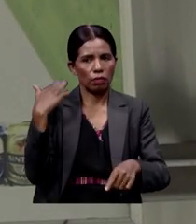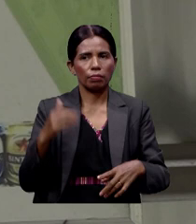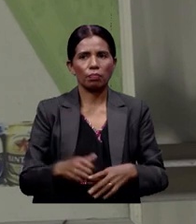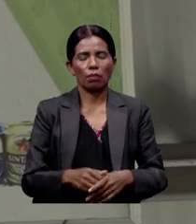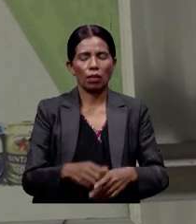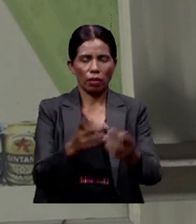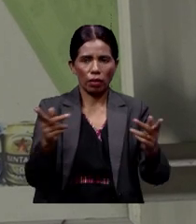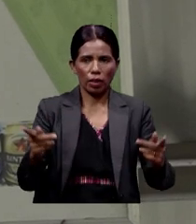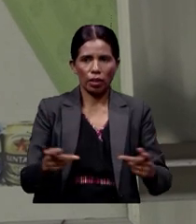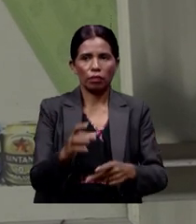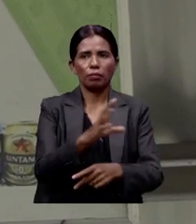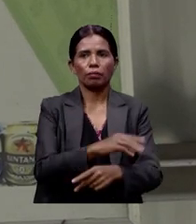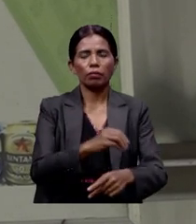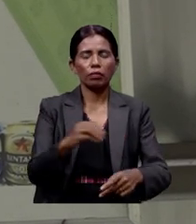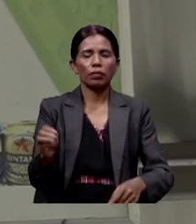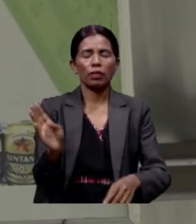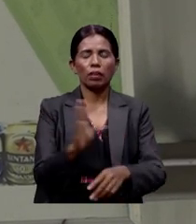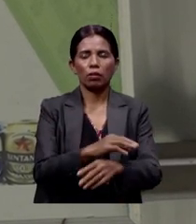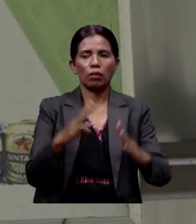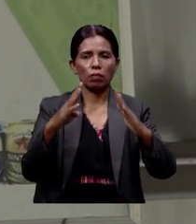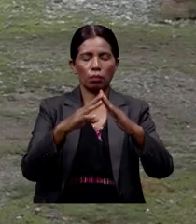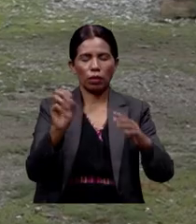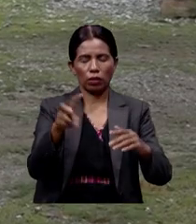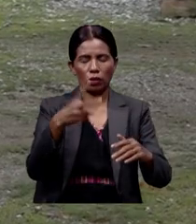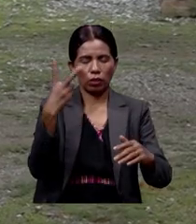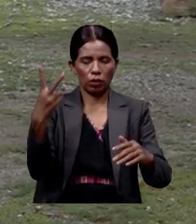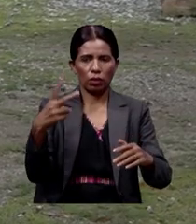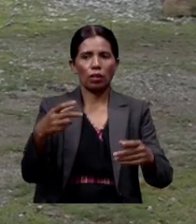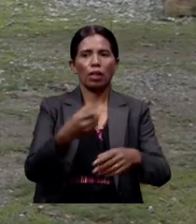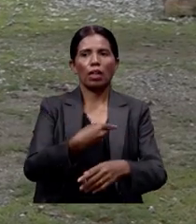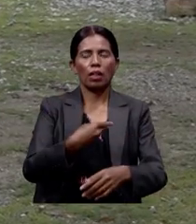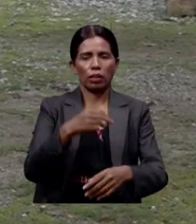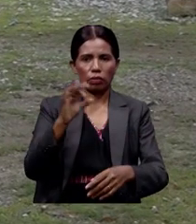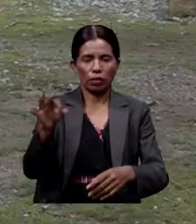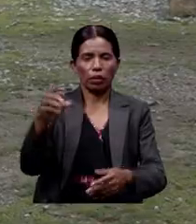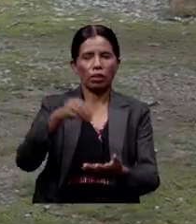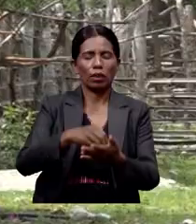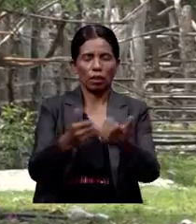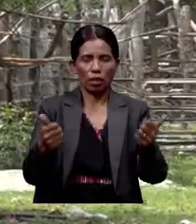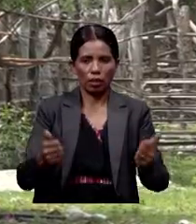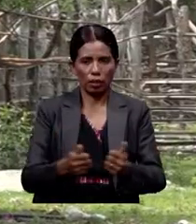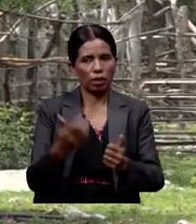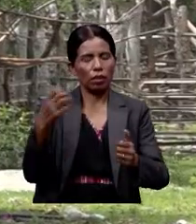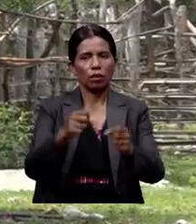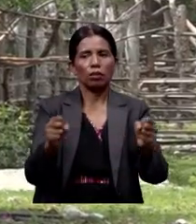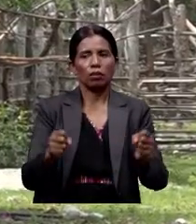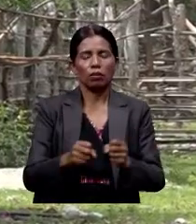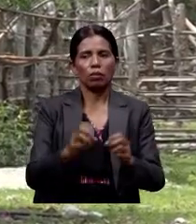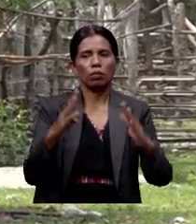Centro Cooperativa Curilimano e a Baraka Sanresen Rua, o Harish Fati, nebe localiza e aldeia Ilimano, suco uma